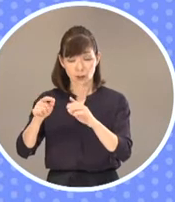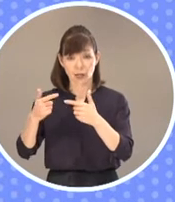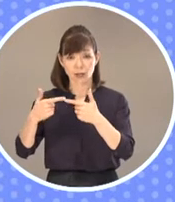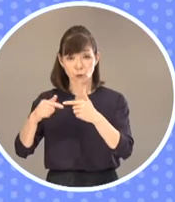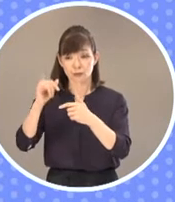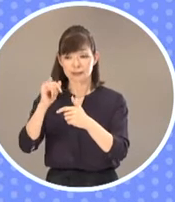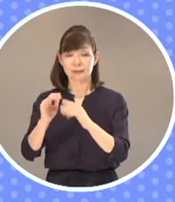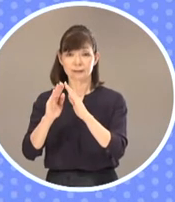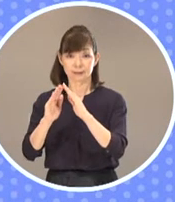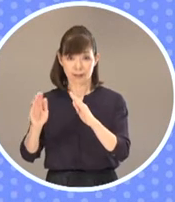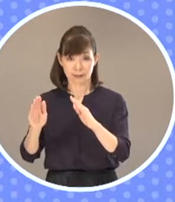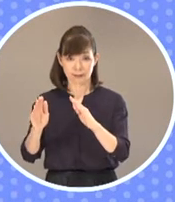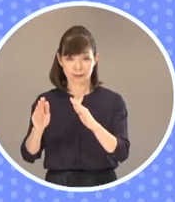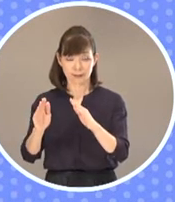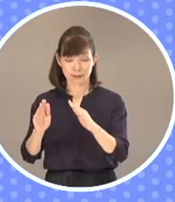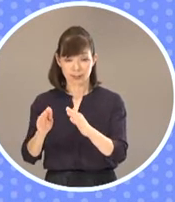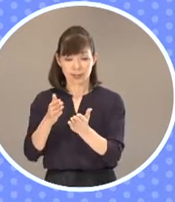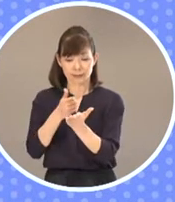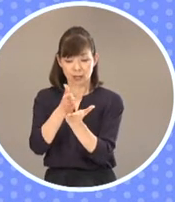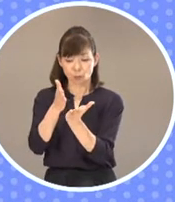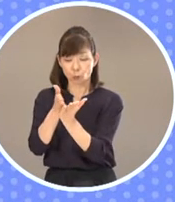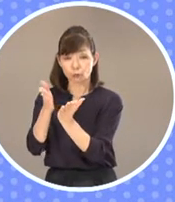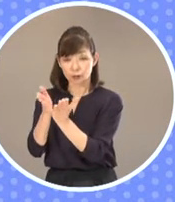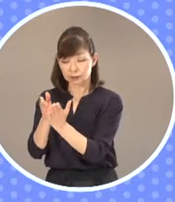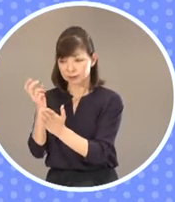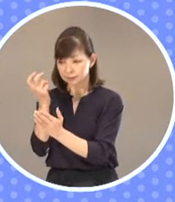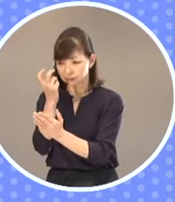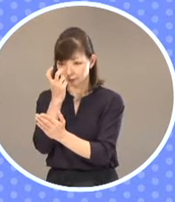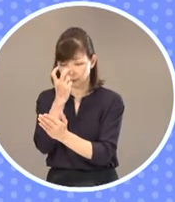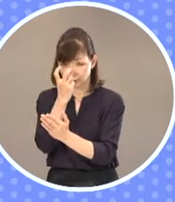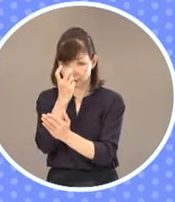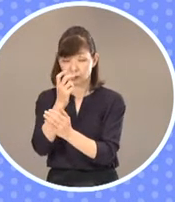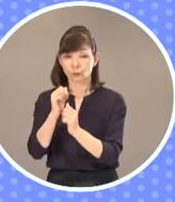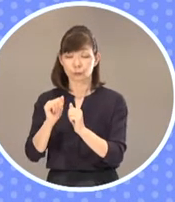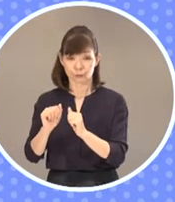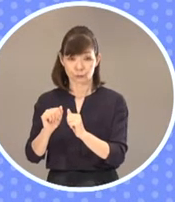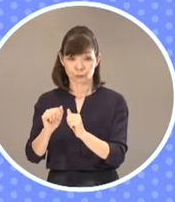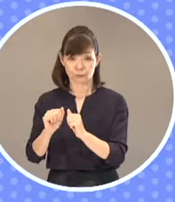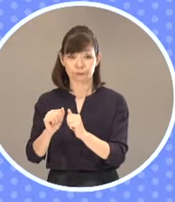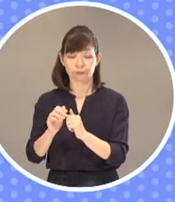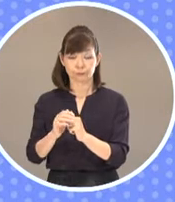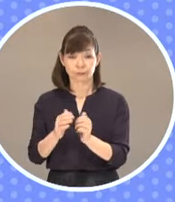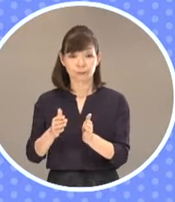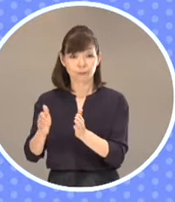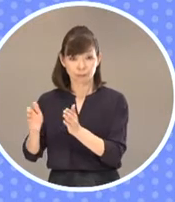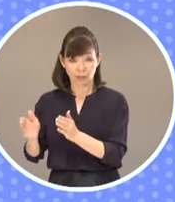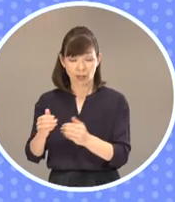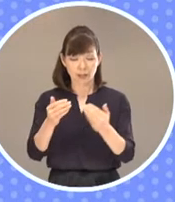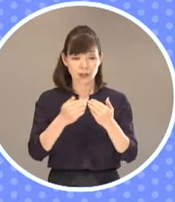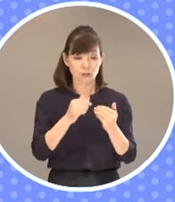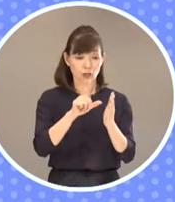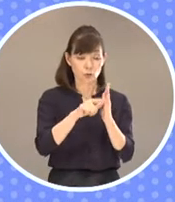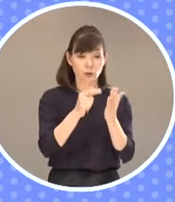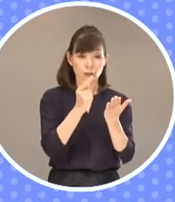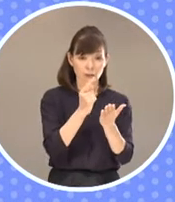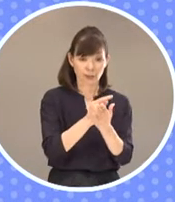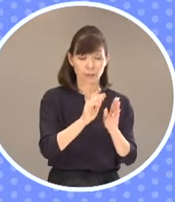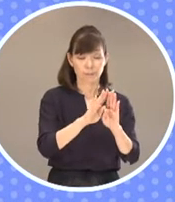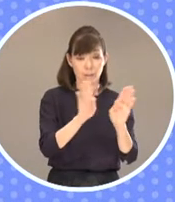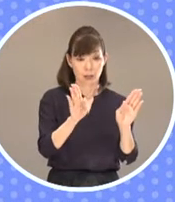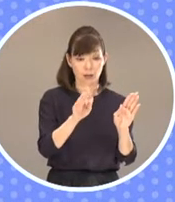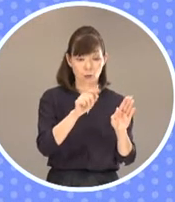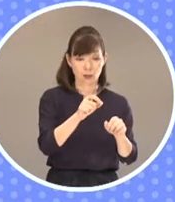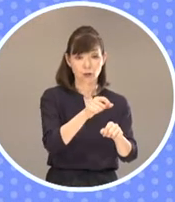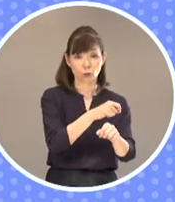員会。専門分野別に審査調査するんだよ。そして必要な時に作られるものが特別